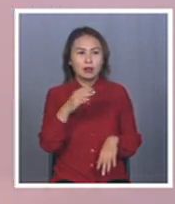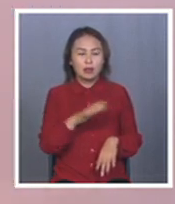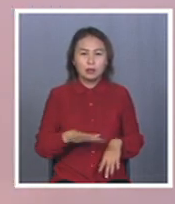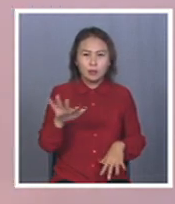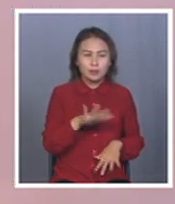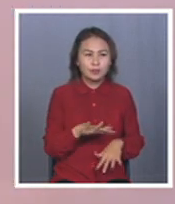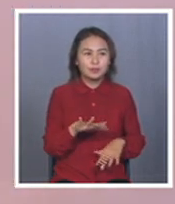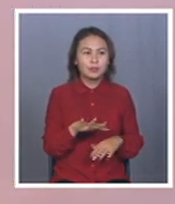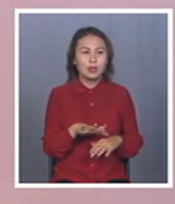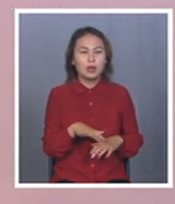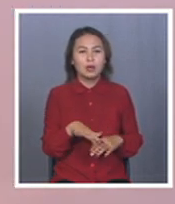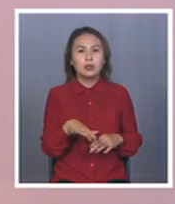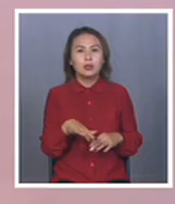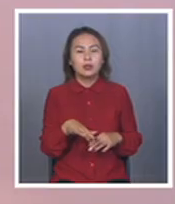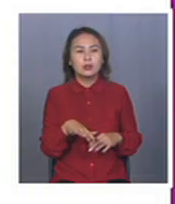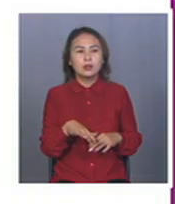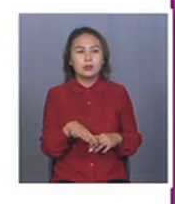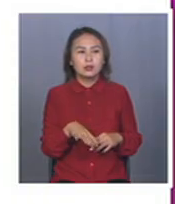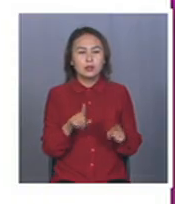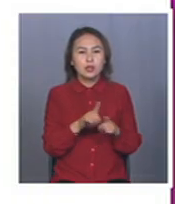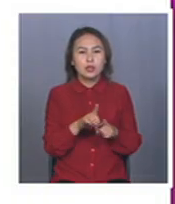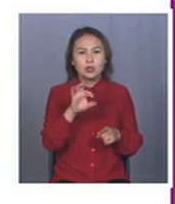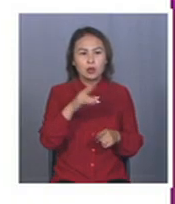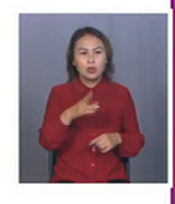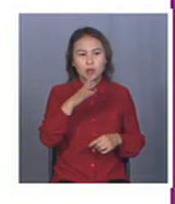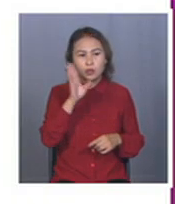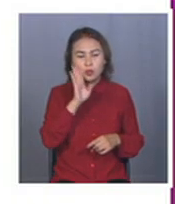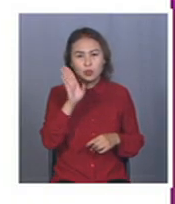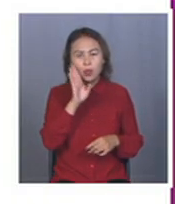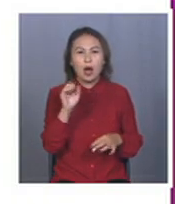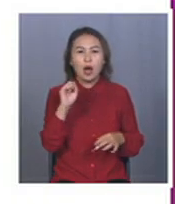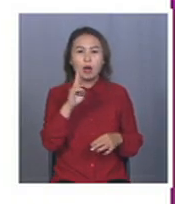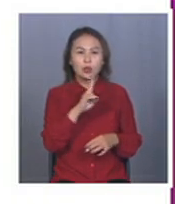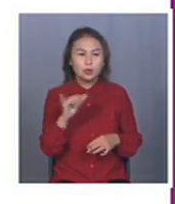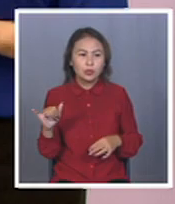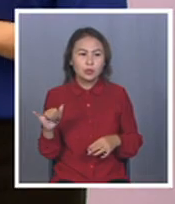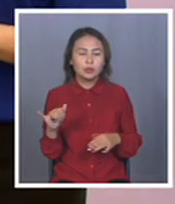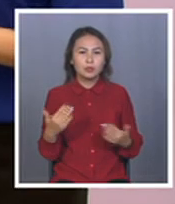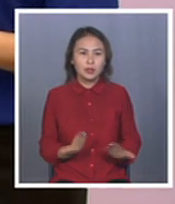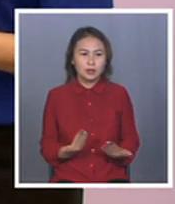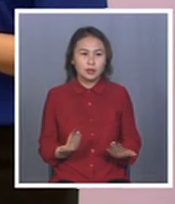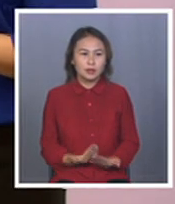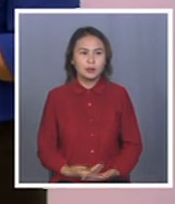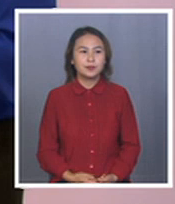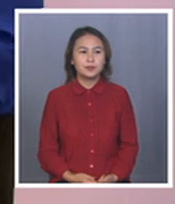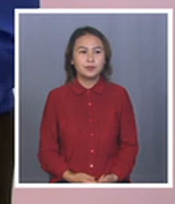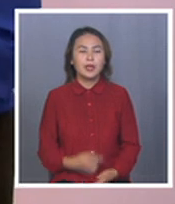Алтай ұлары, тұшысу көлдерінде аққулар мекендейді. Келесі